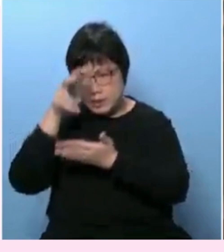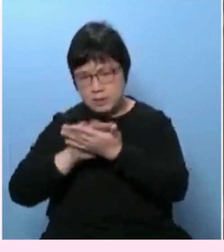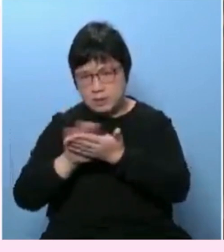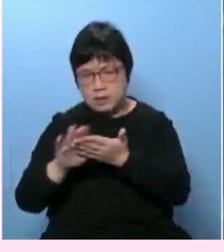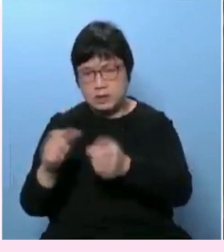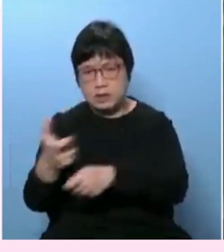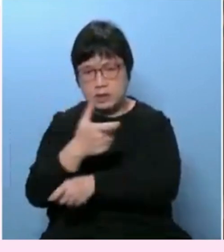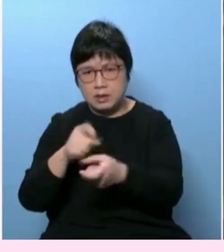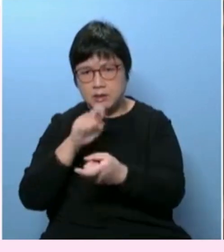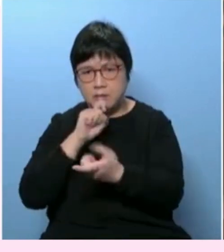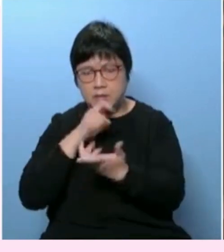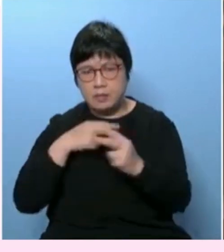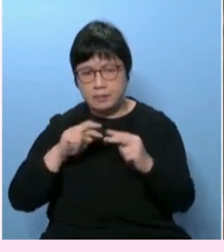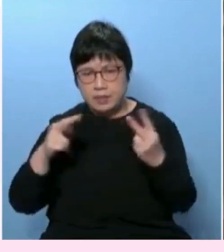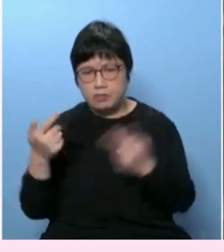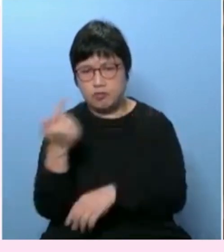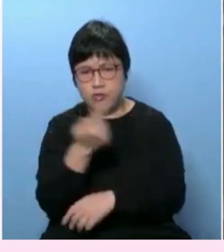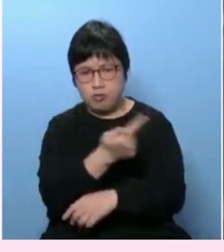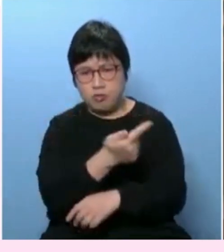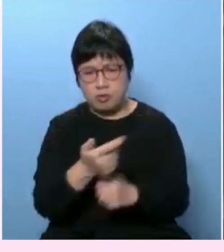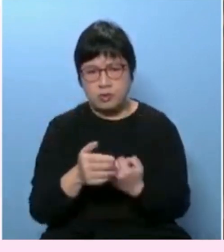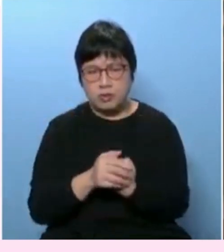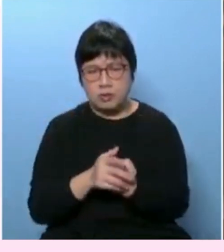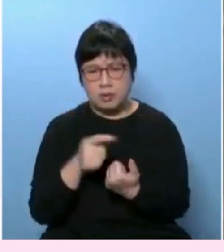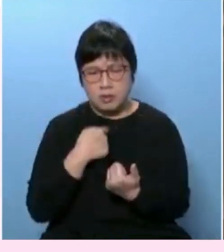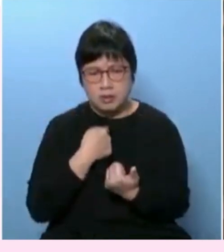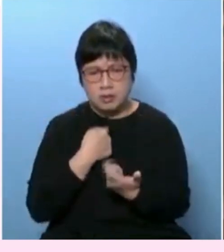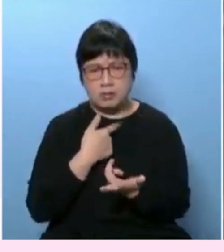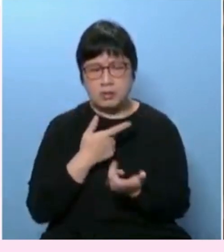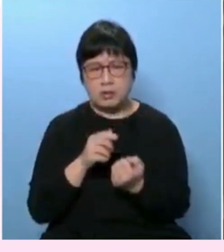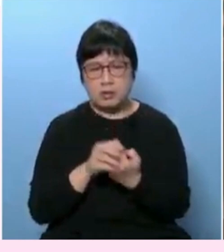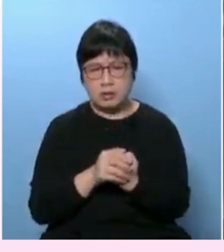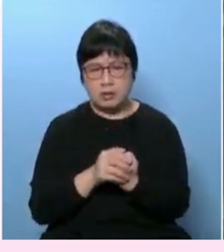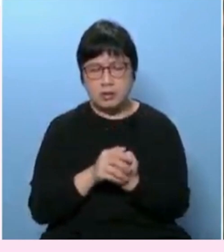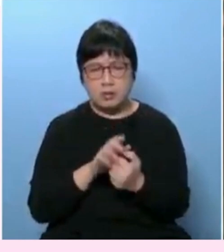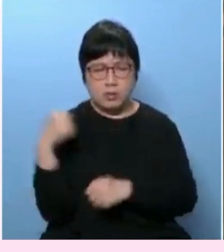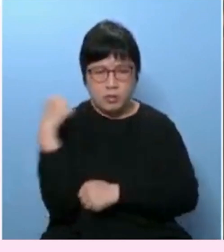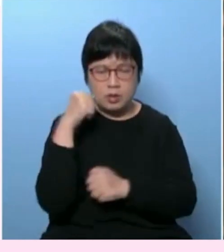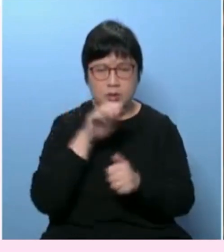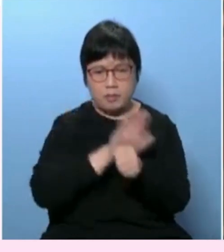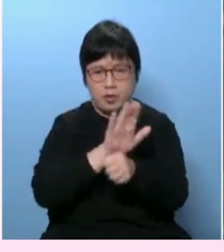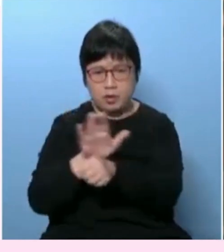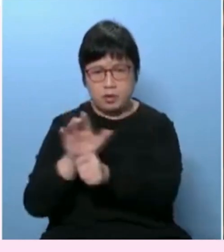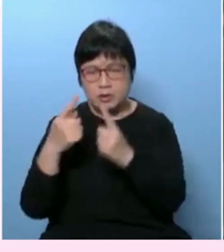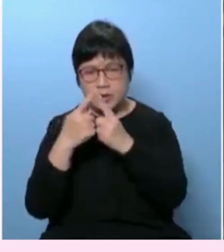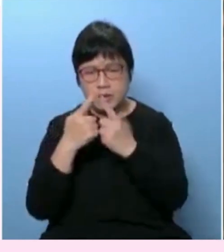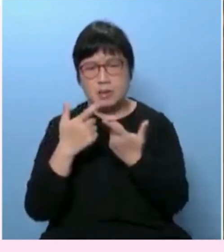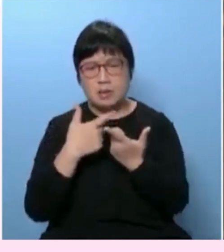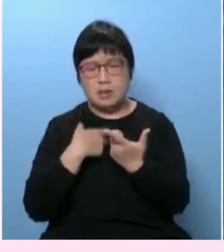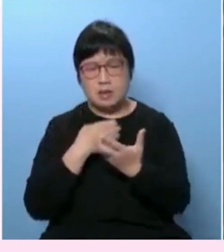局都是存在很大的變數。我們一方面要盡能力是為市民提供舒緩的